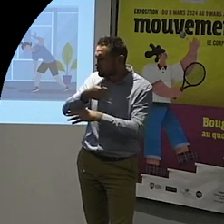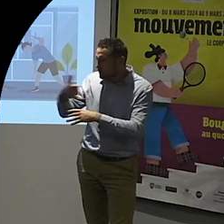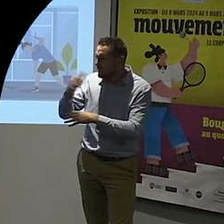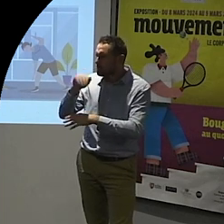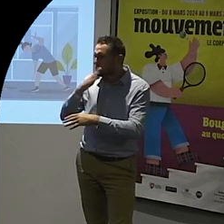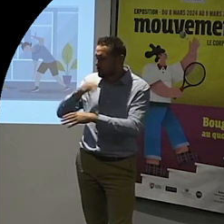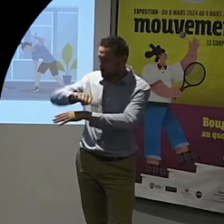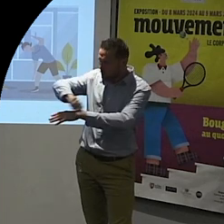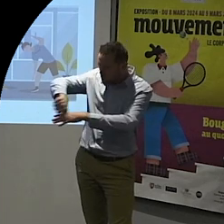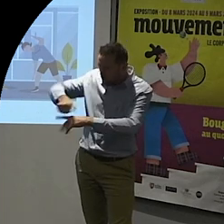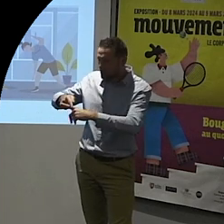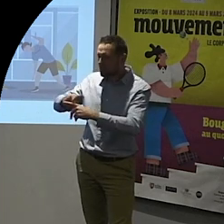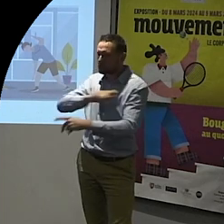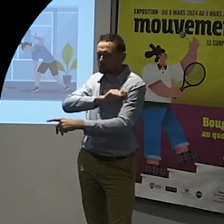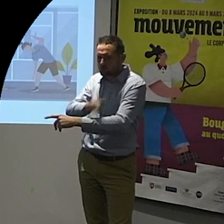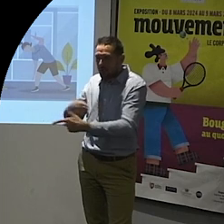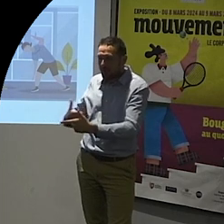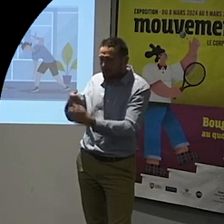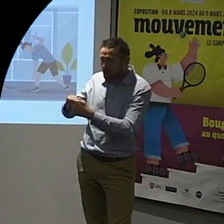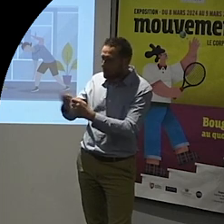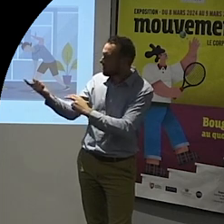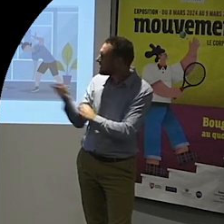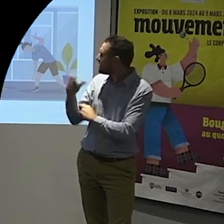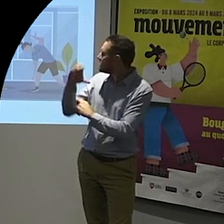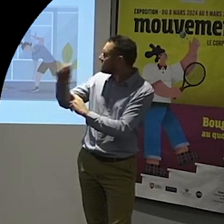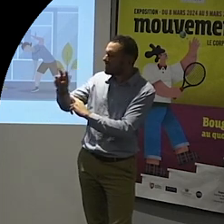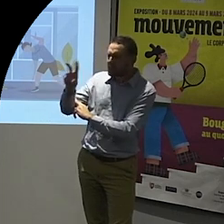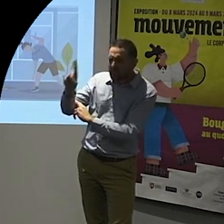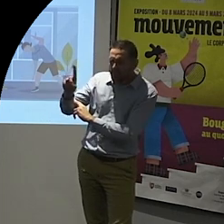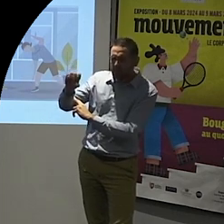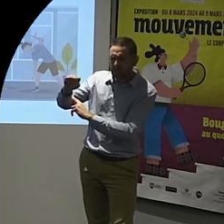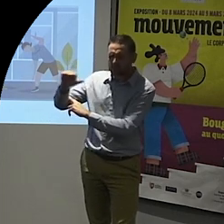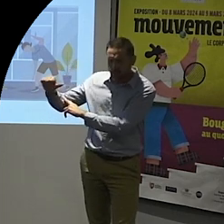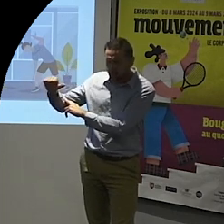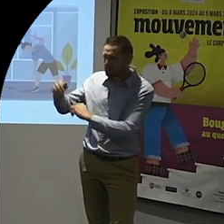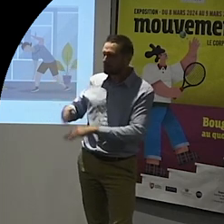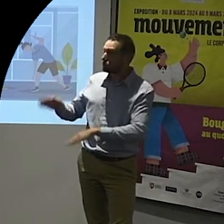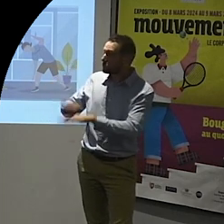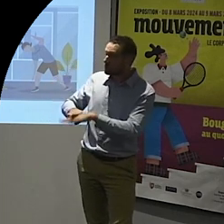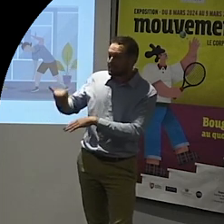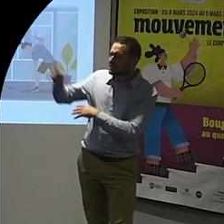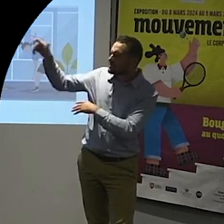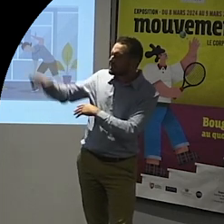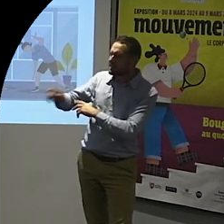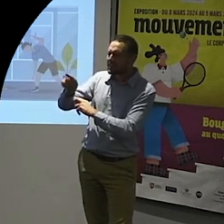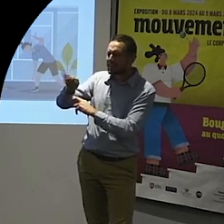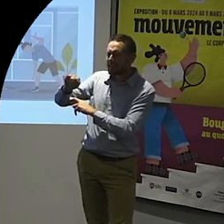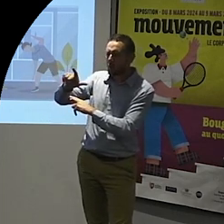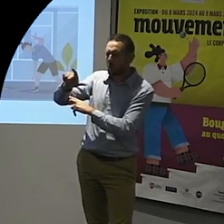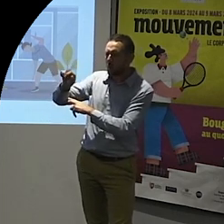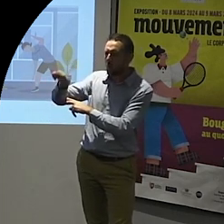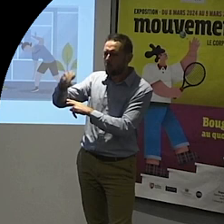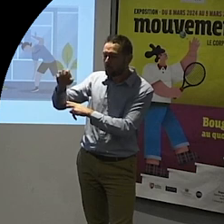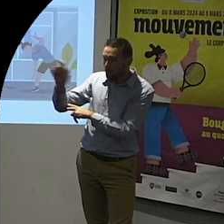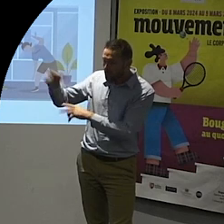de sport adapté par le CDSA. Et c'est donc Guillaume qui anime nos cours, dont nos cours sont des